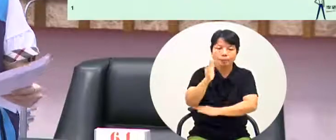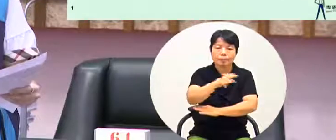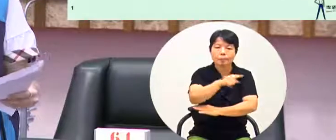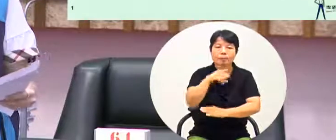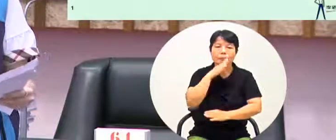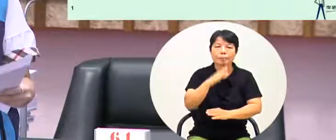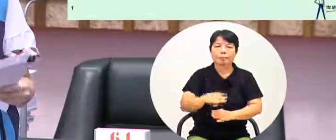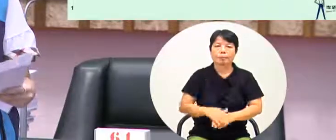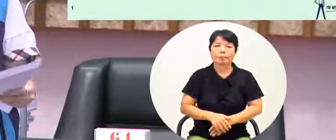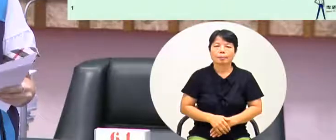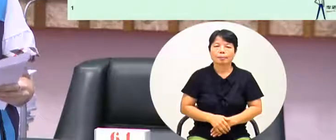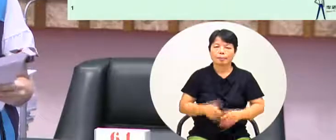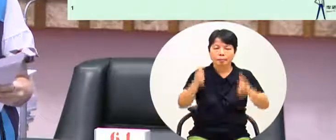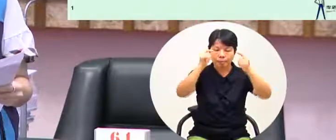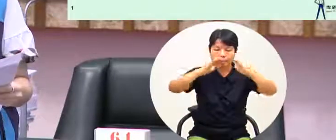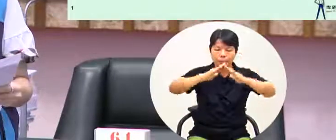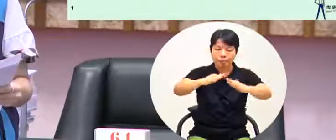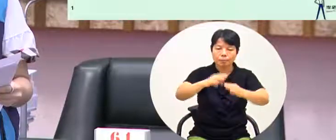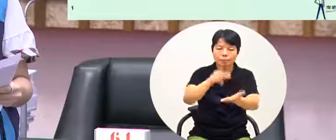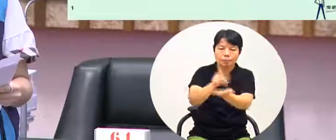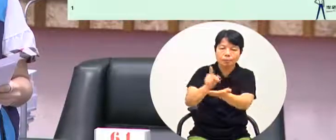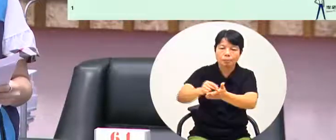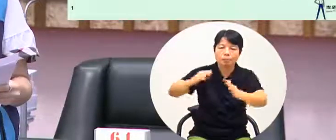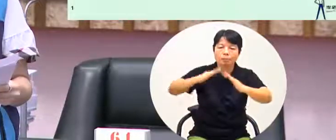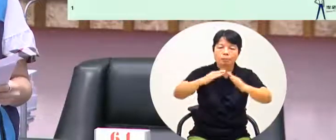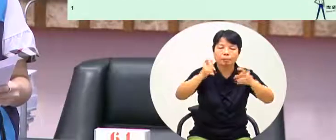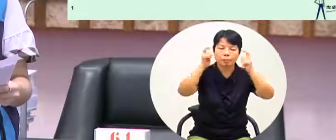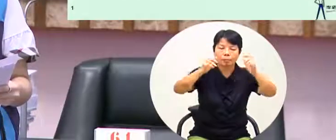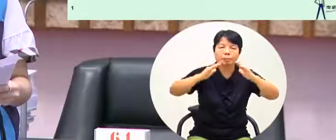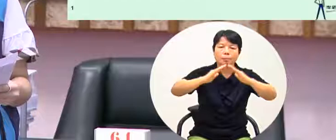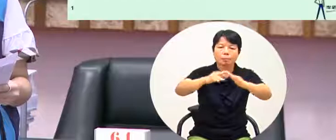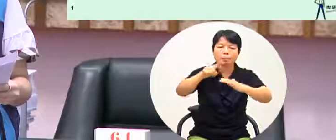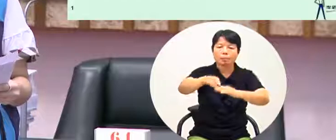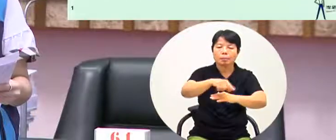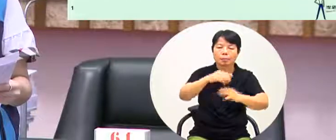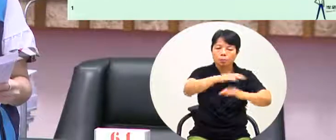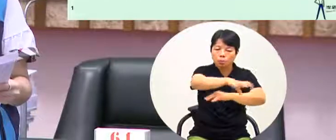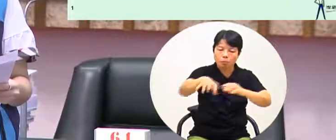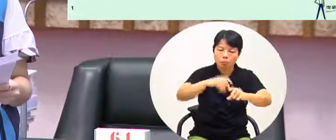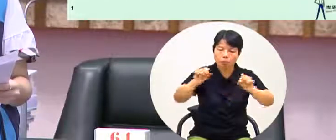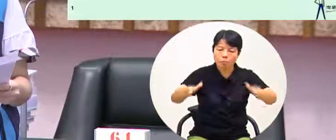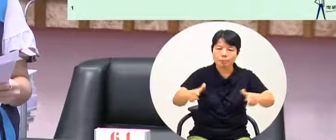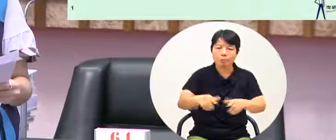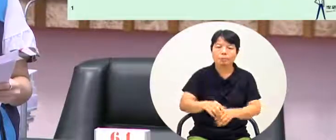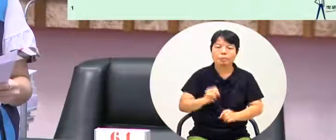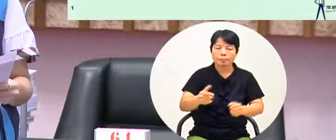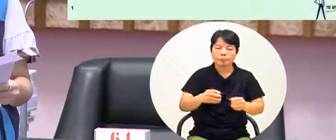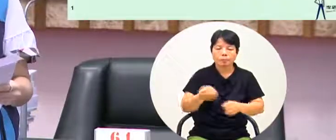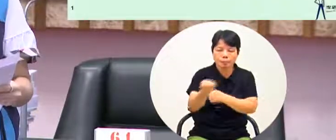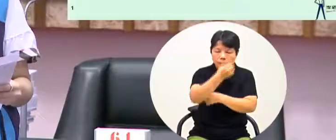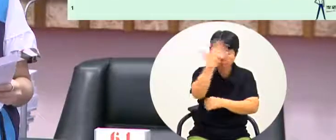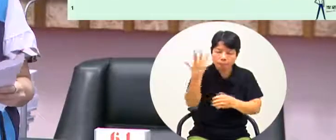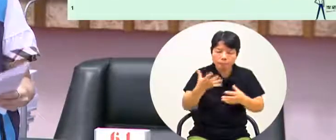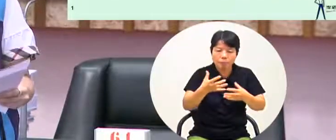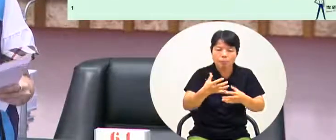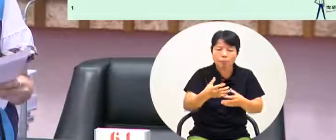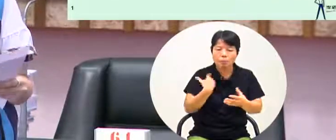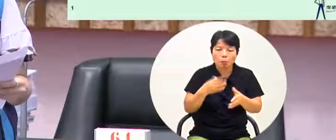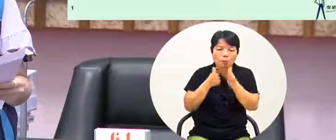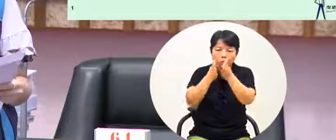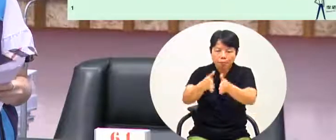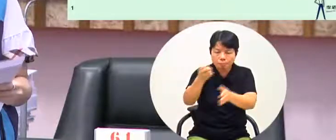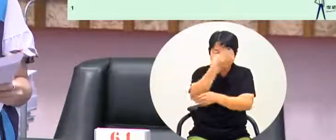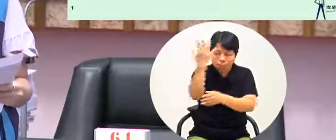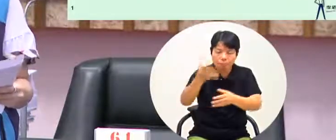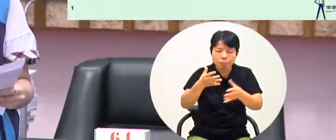们的高雄市的环境比较不一样，所以没有所谓的青年住宅或青年公有出屋。出租屋的设计